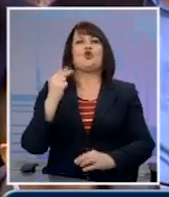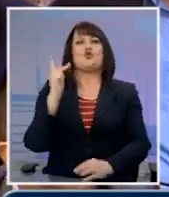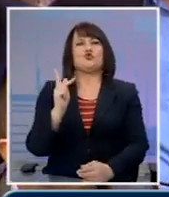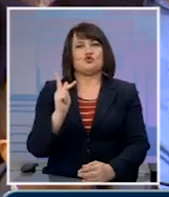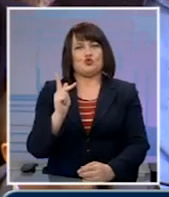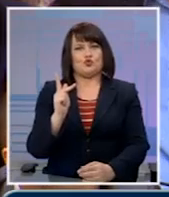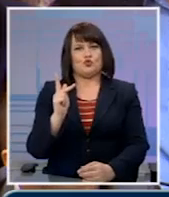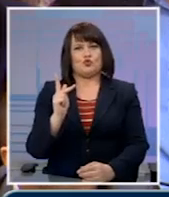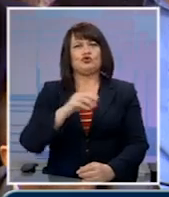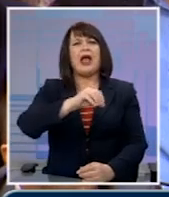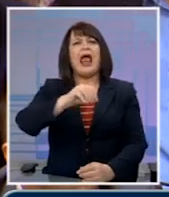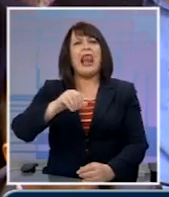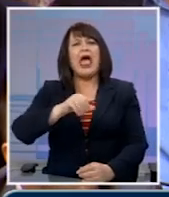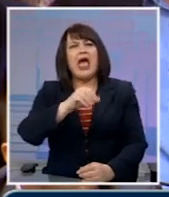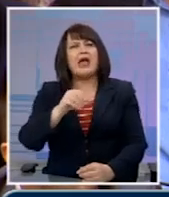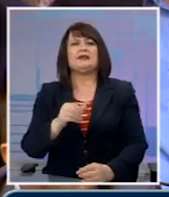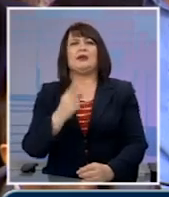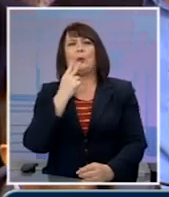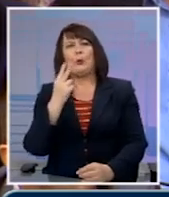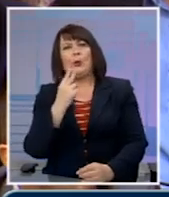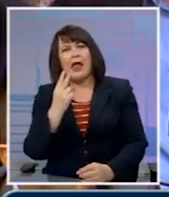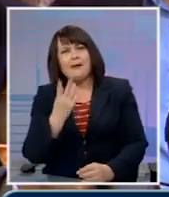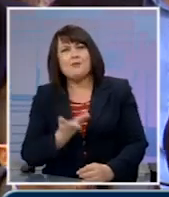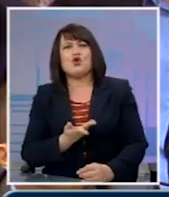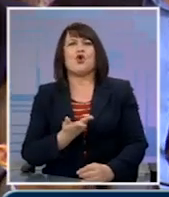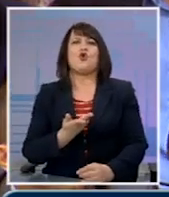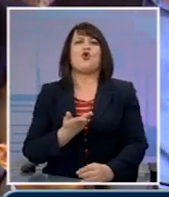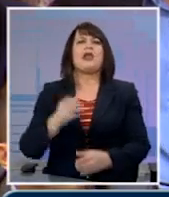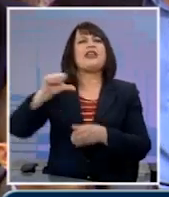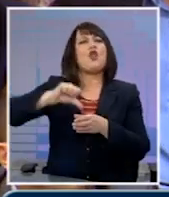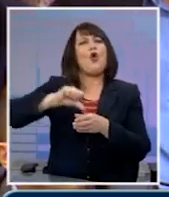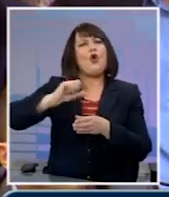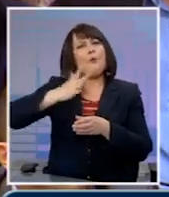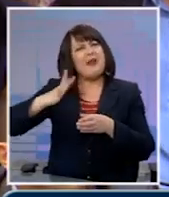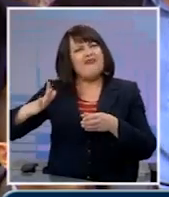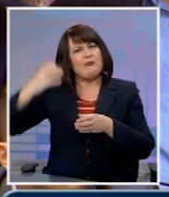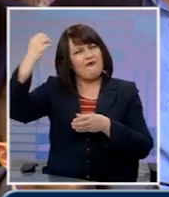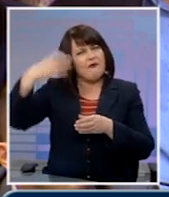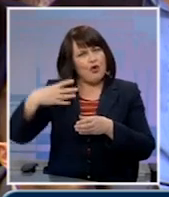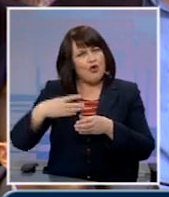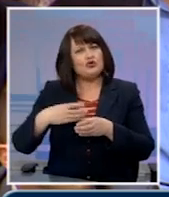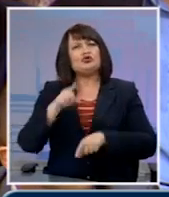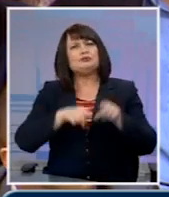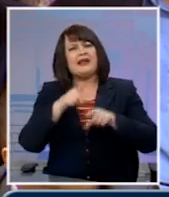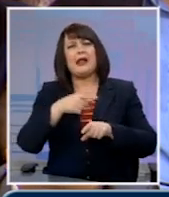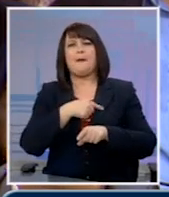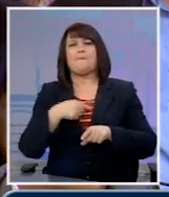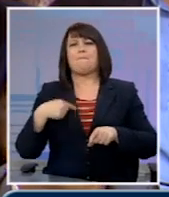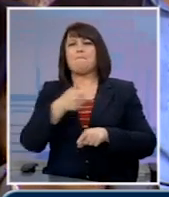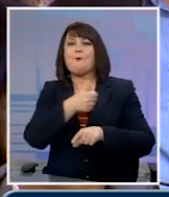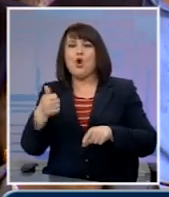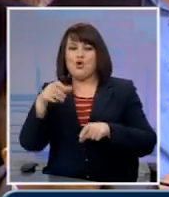μονοπώλιο στο αλάτι στον καπνό σστο φωτιστικό οινόπνευμα και σε κάποια ελάχιστα άλλα ήδη